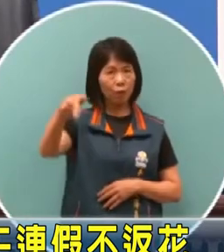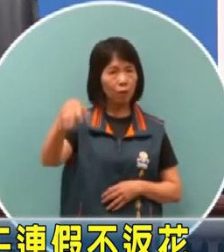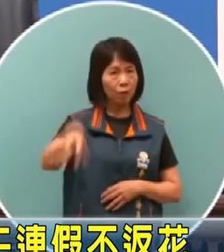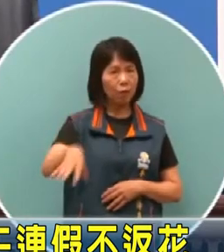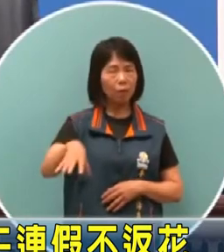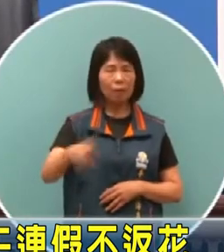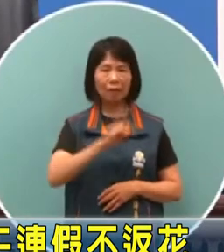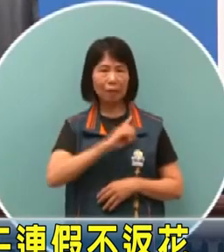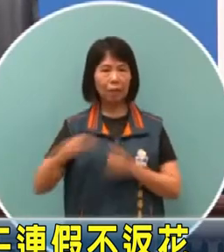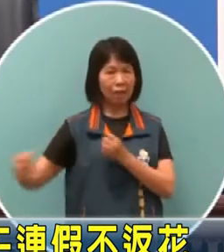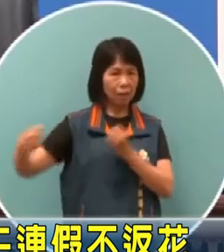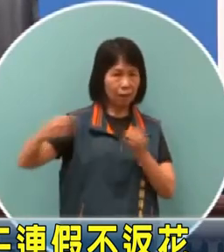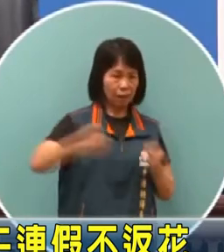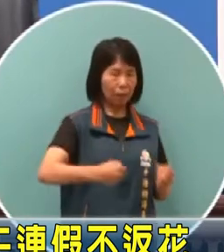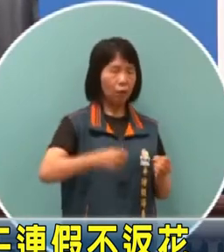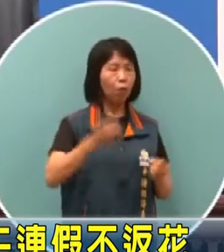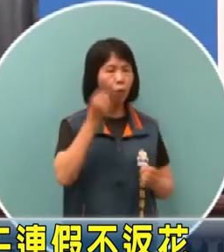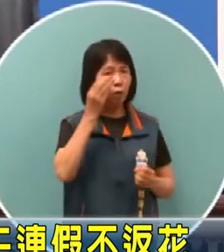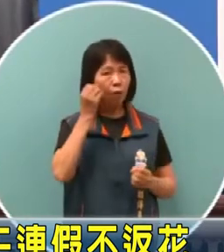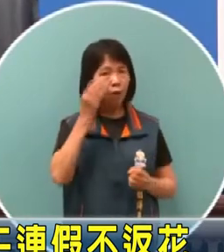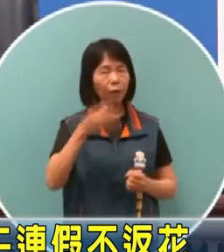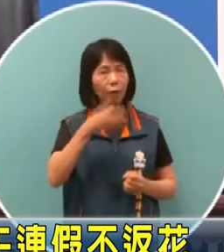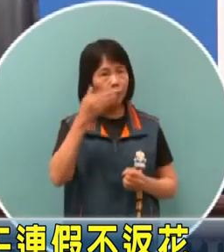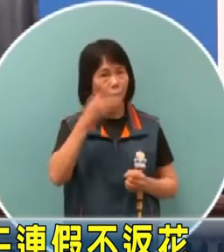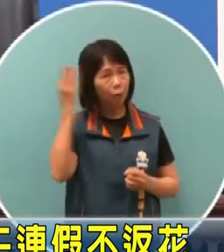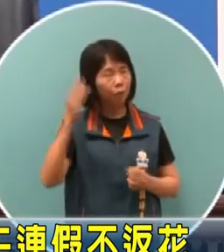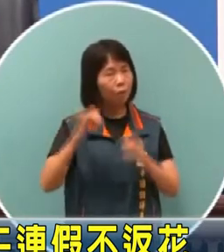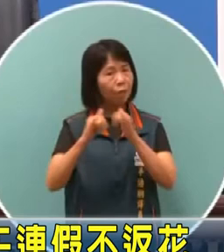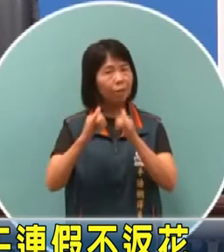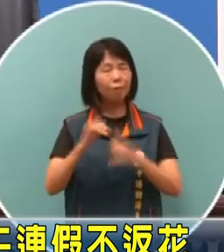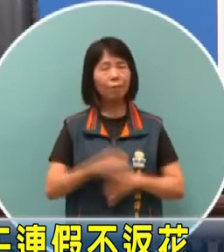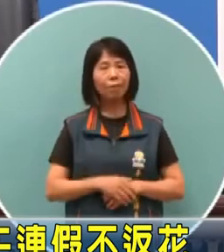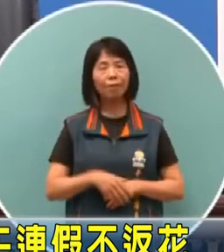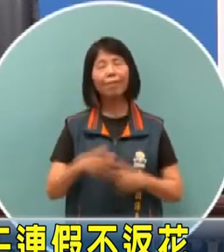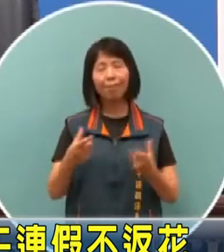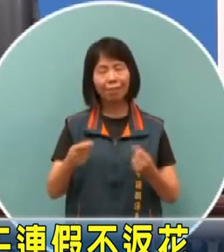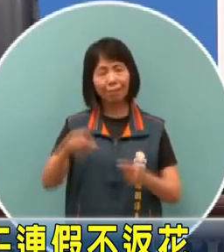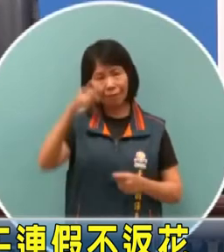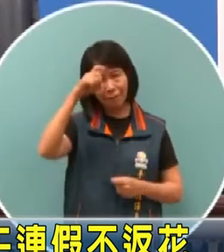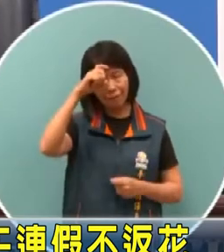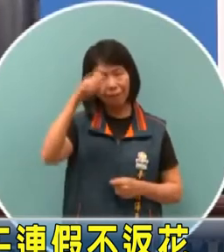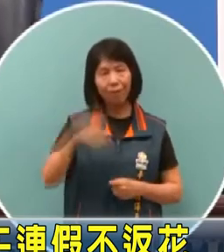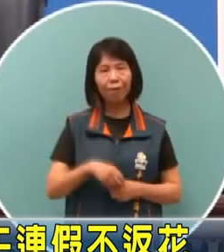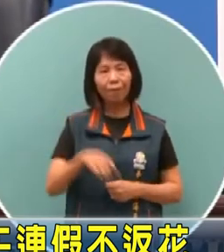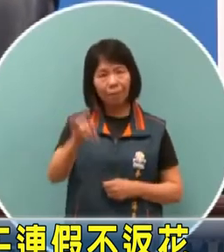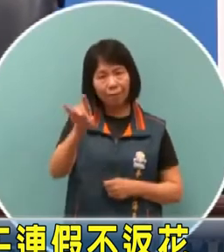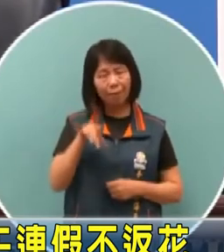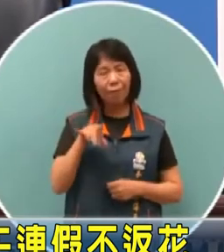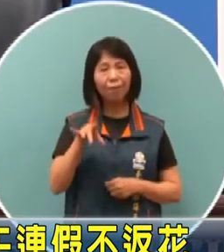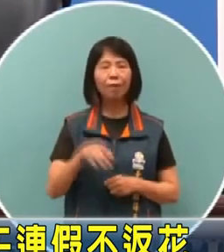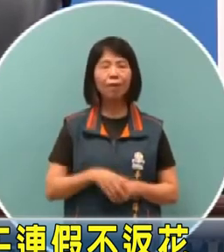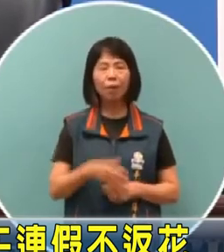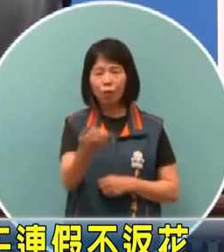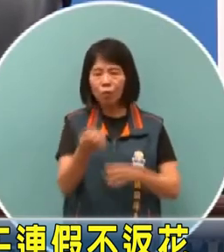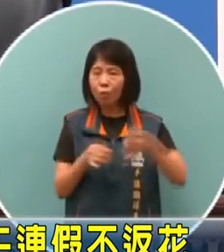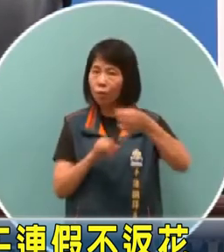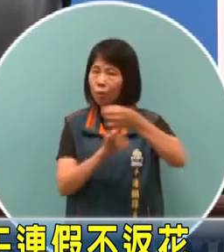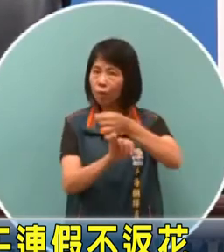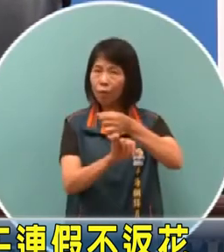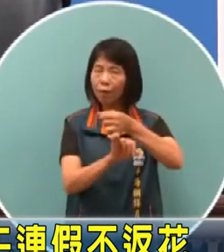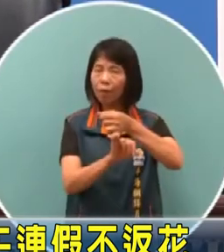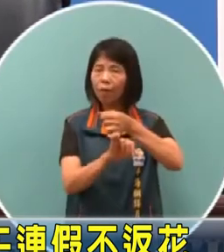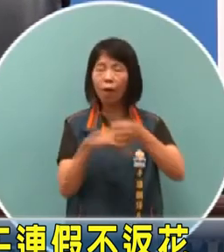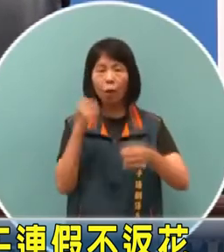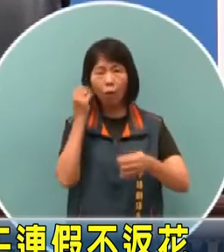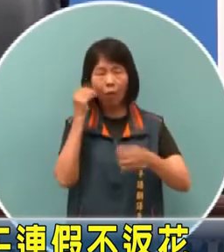驾车的游客或旅客，我们也希望透过我们的预约，在